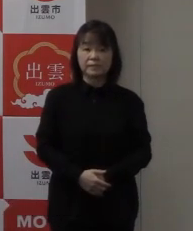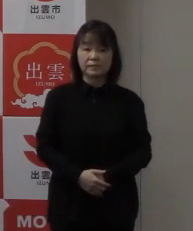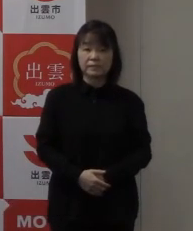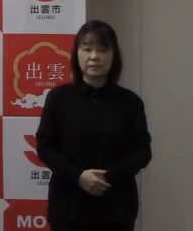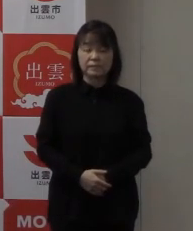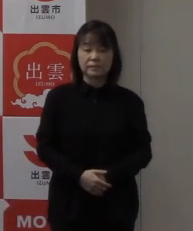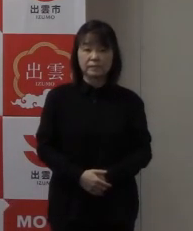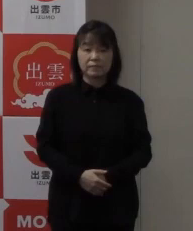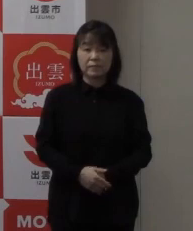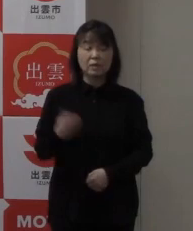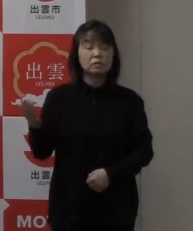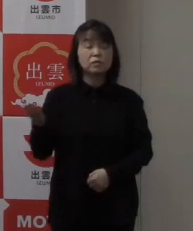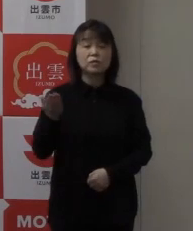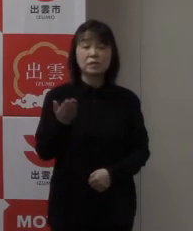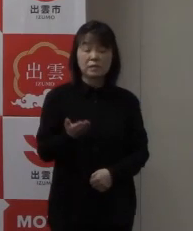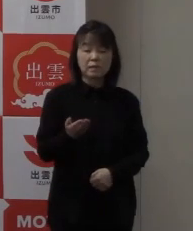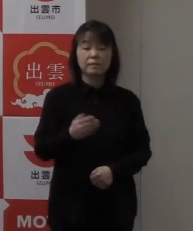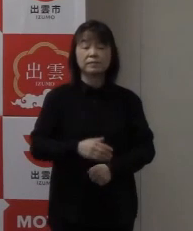続いてですね、